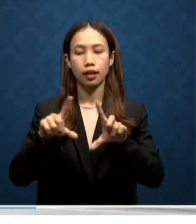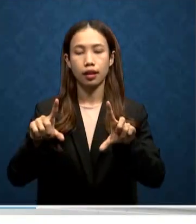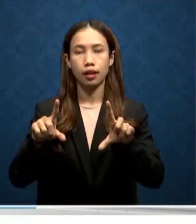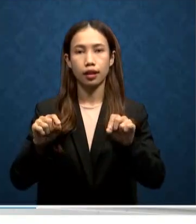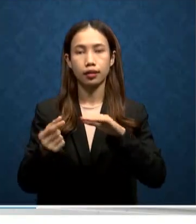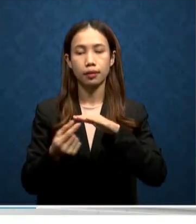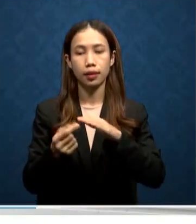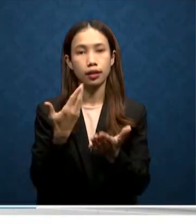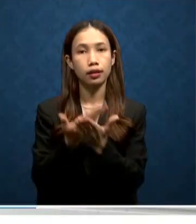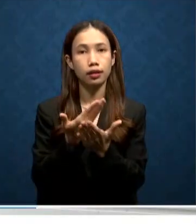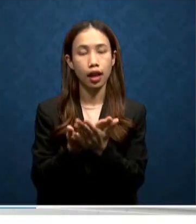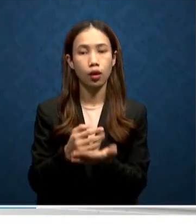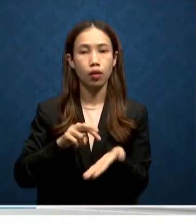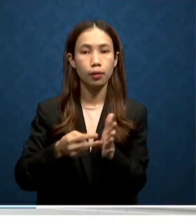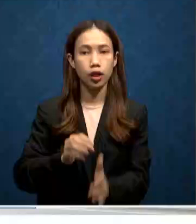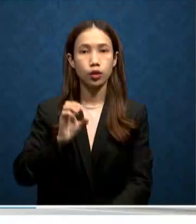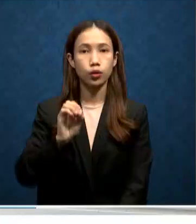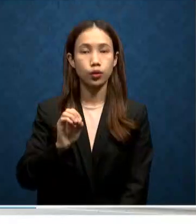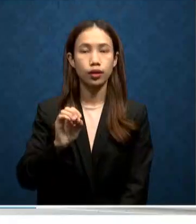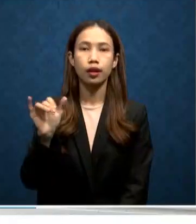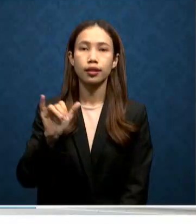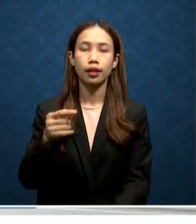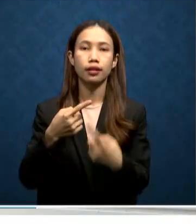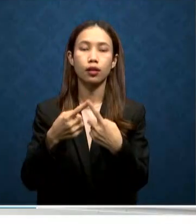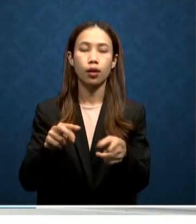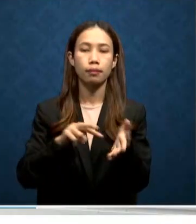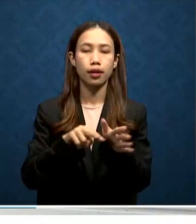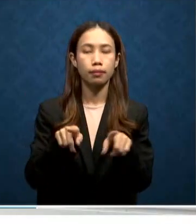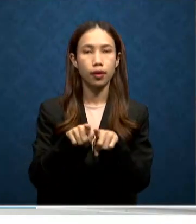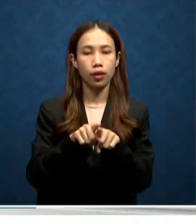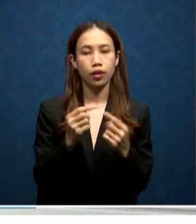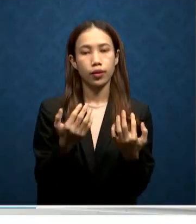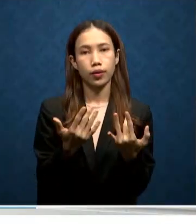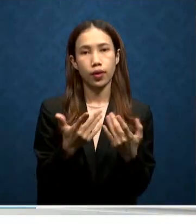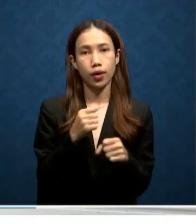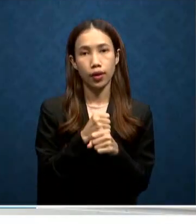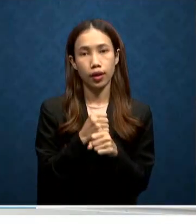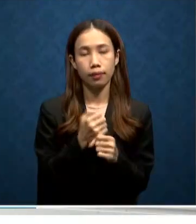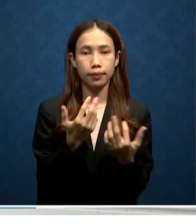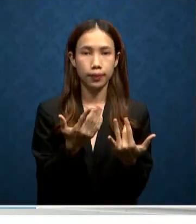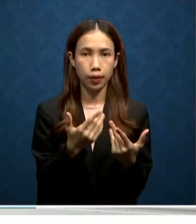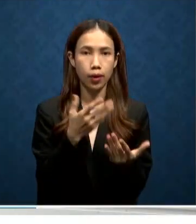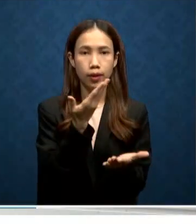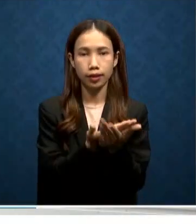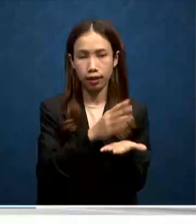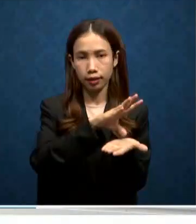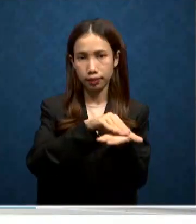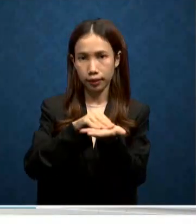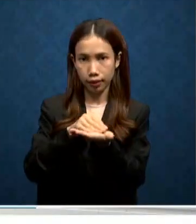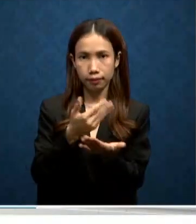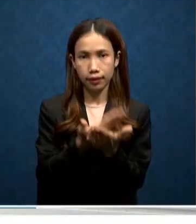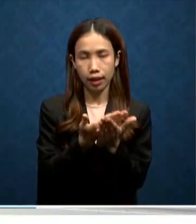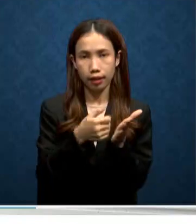นี้ยังไม่สูดเพียงแต่อยู่ในระหว่างการดำเนินการในการเอ่อเก็บติดตาม